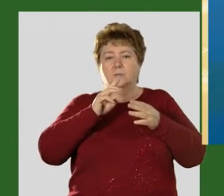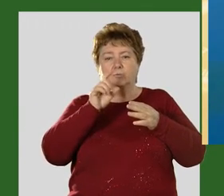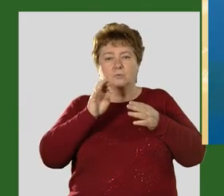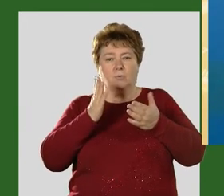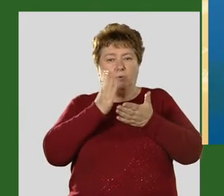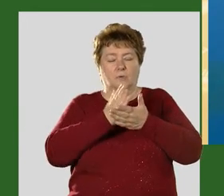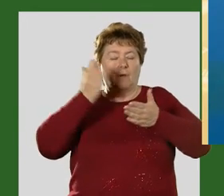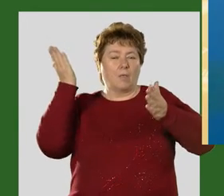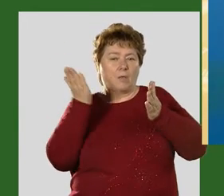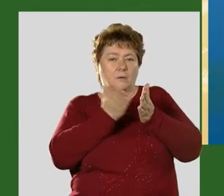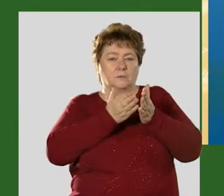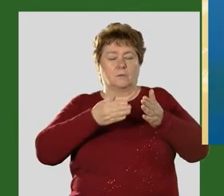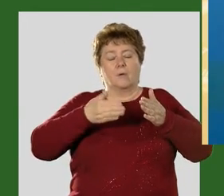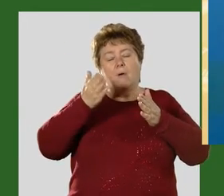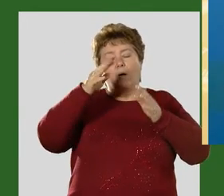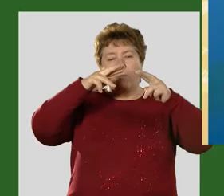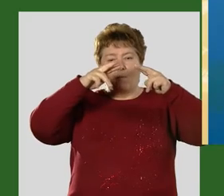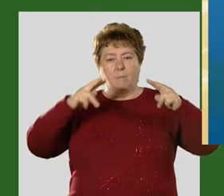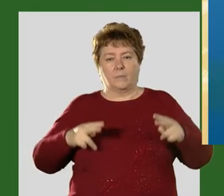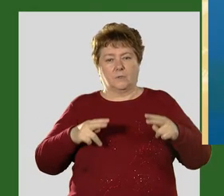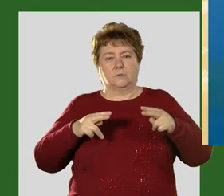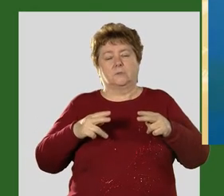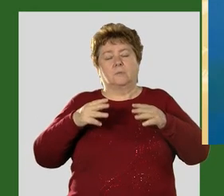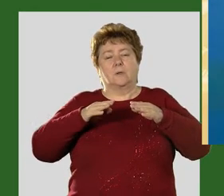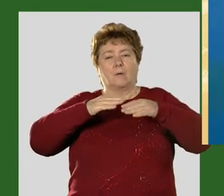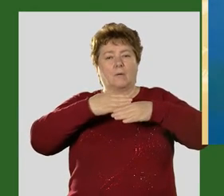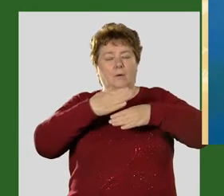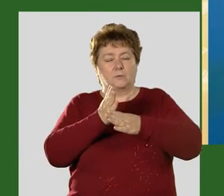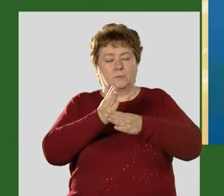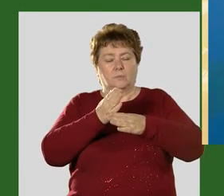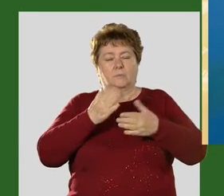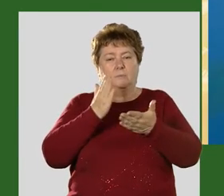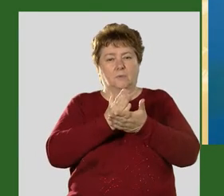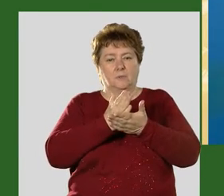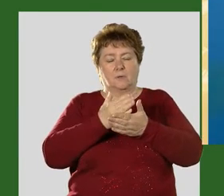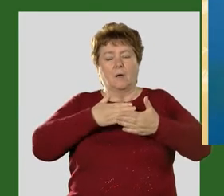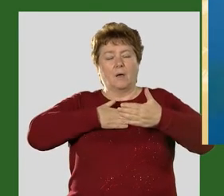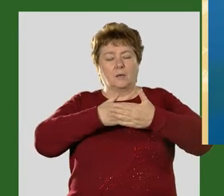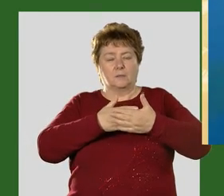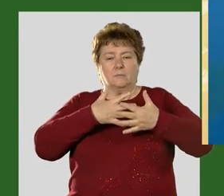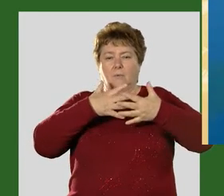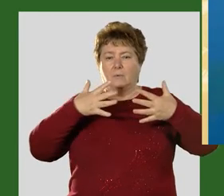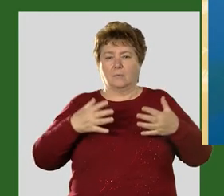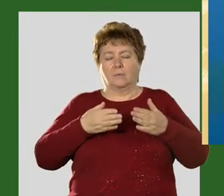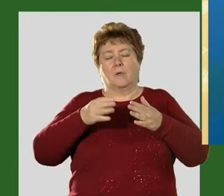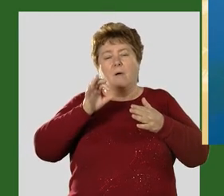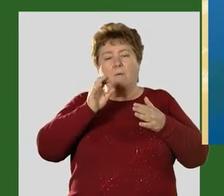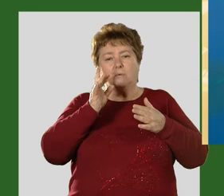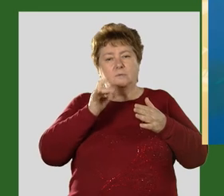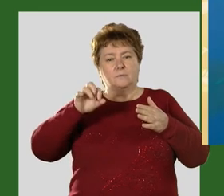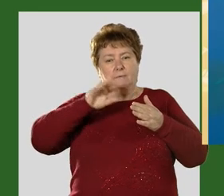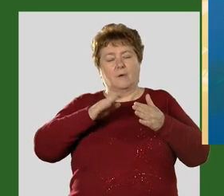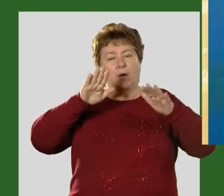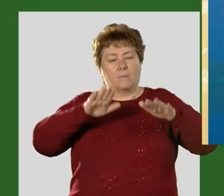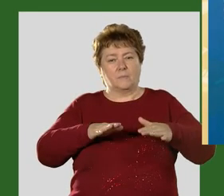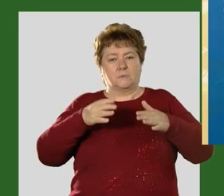которые рассечены поперечными трансформными разломами. Наиболее активной является осевая зона, которая